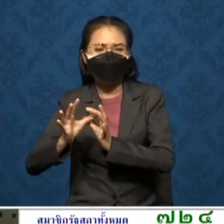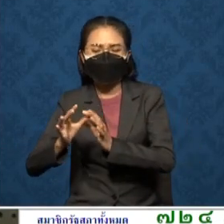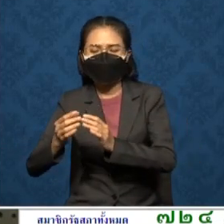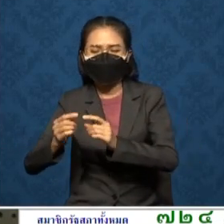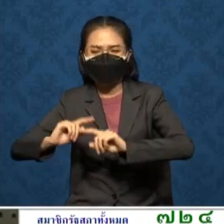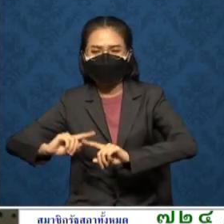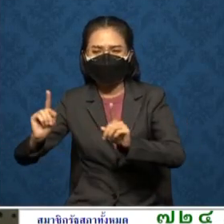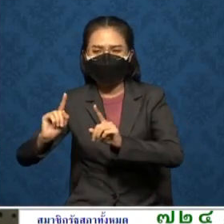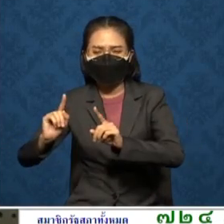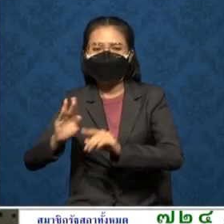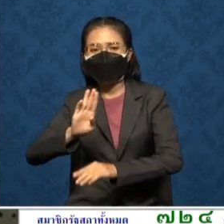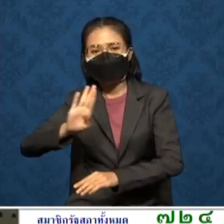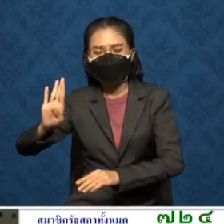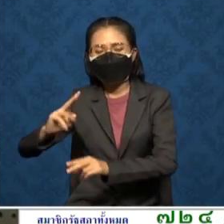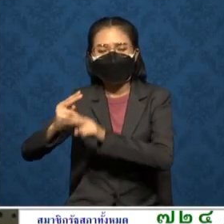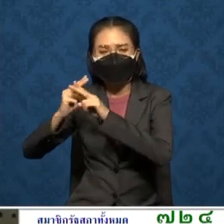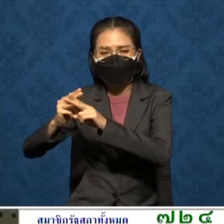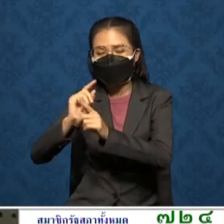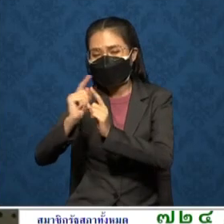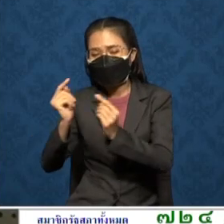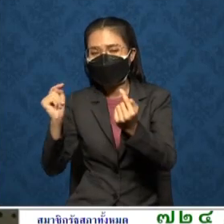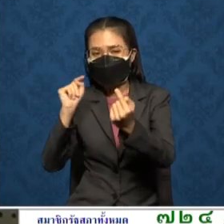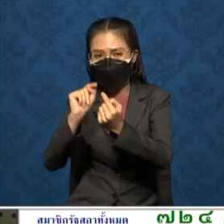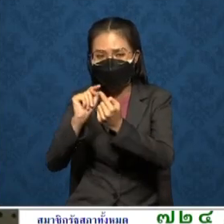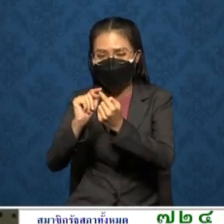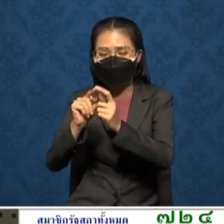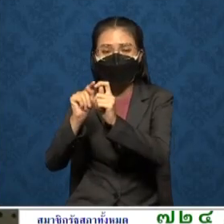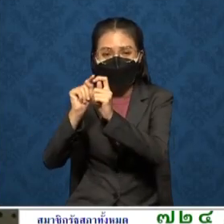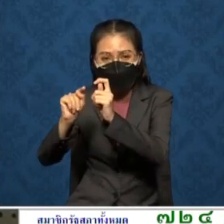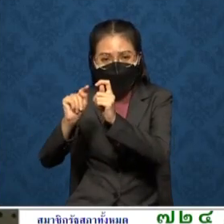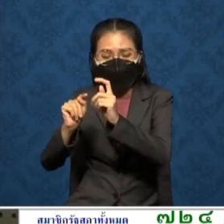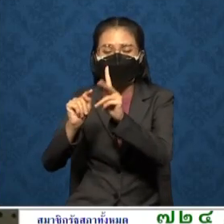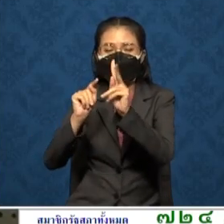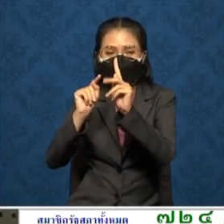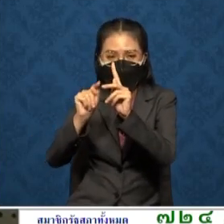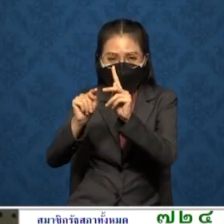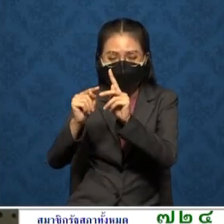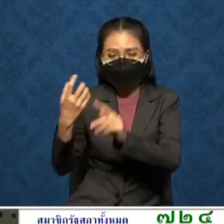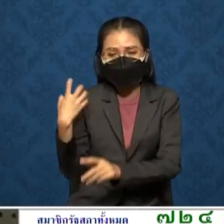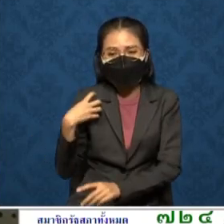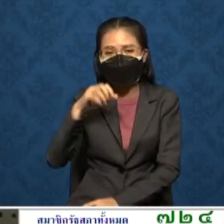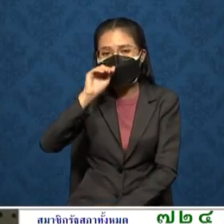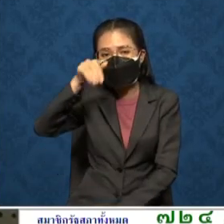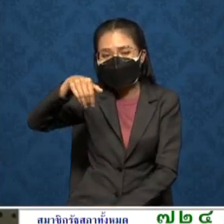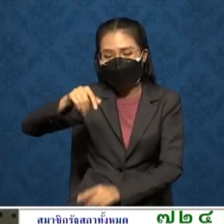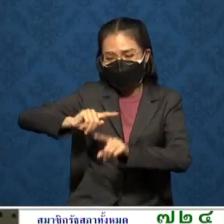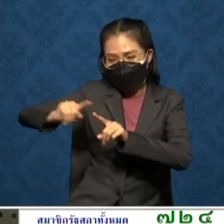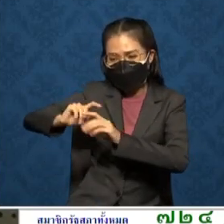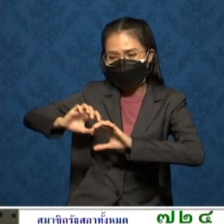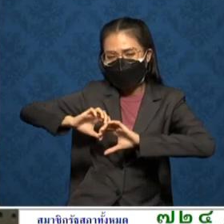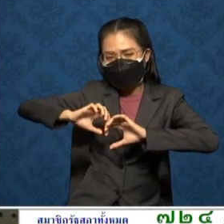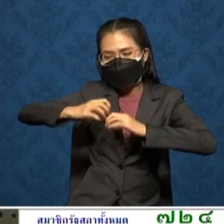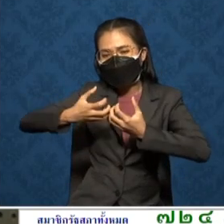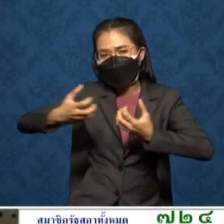ภอหรือเทศบาลแต่มันเป็นเรื่องที่มีความลึกลับซับซ้อนละเอียดอ่อนมากมายหลายอย่างเพราะฉะ